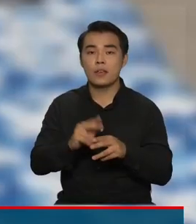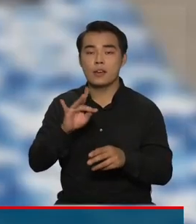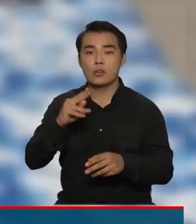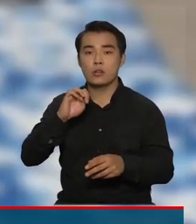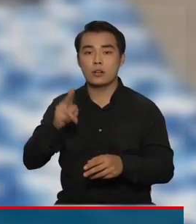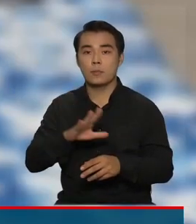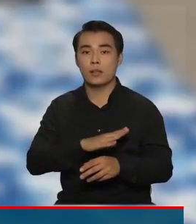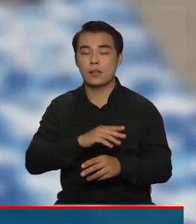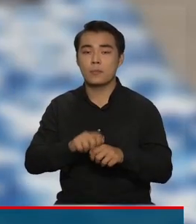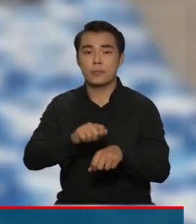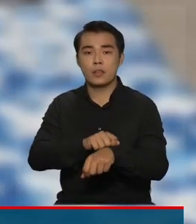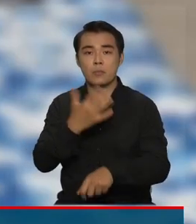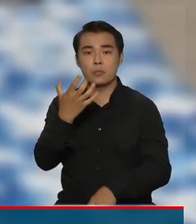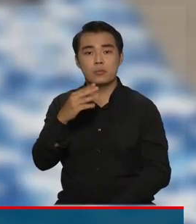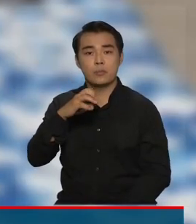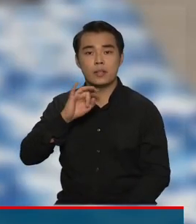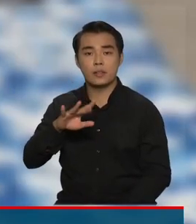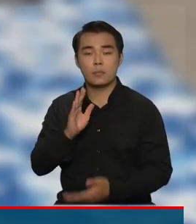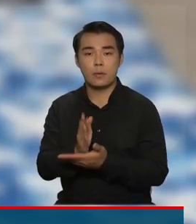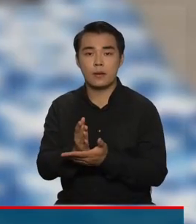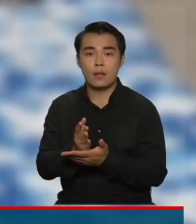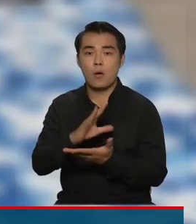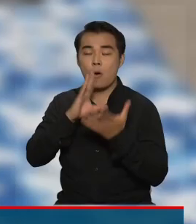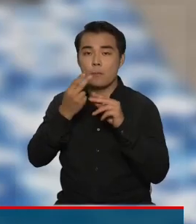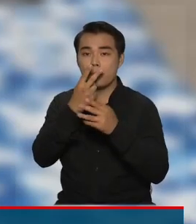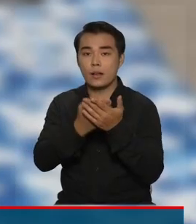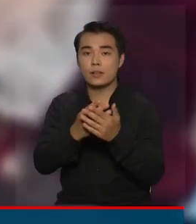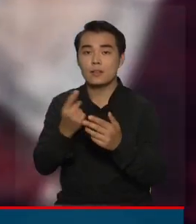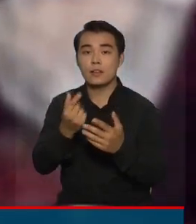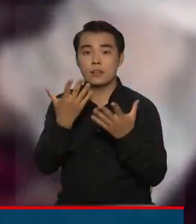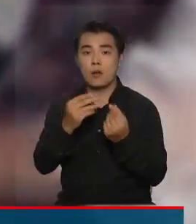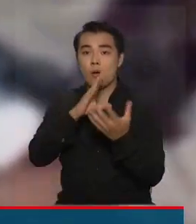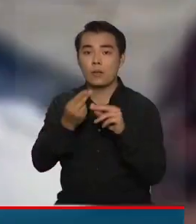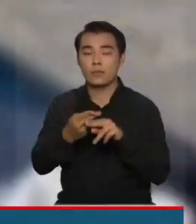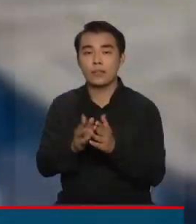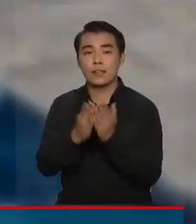жаңартқан. Ұзындығы 500 метрден асады. Тігіншілердің бұл жетістігі аз күнде Гиннес